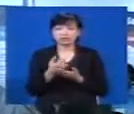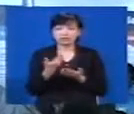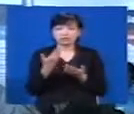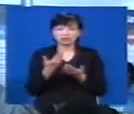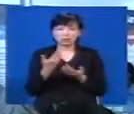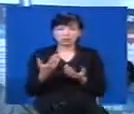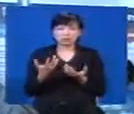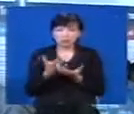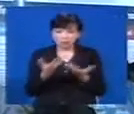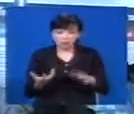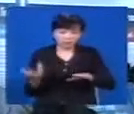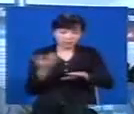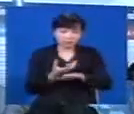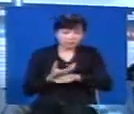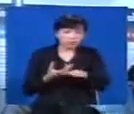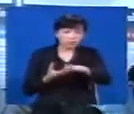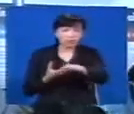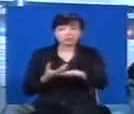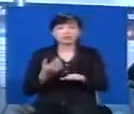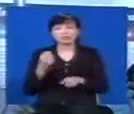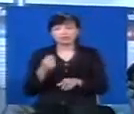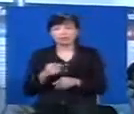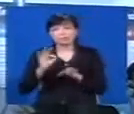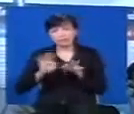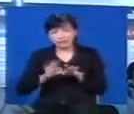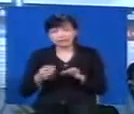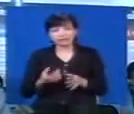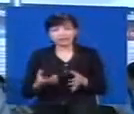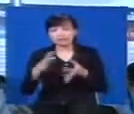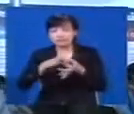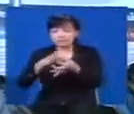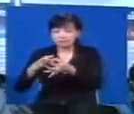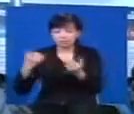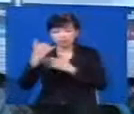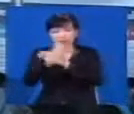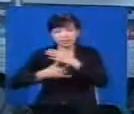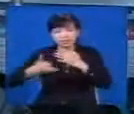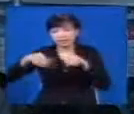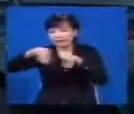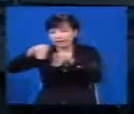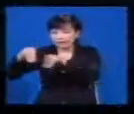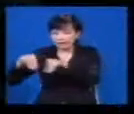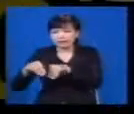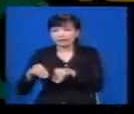นส่งการกระจายสินค้าและการเชื่อมโยงออกไปอย่างประเทศเพื่อนบ้านด้วยนะครับ